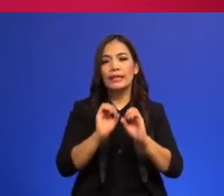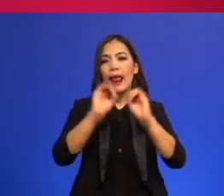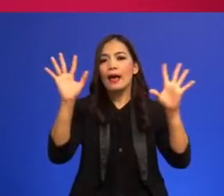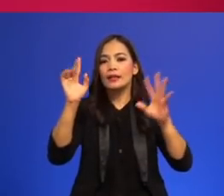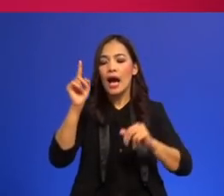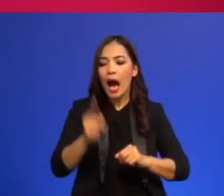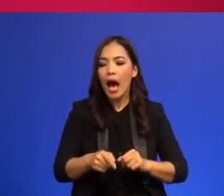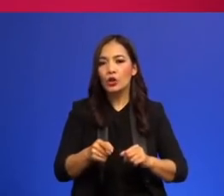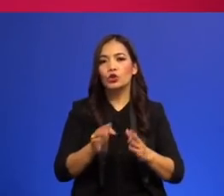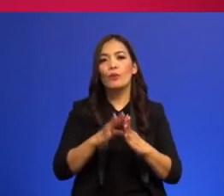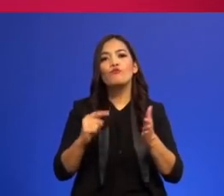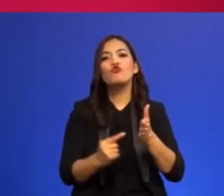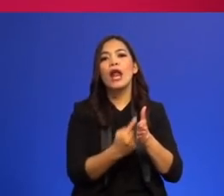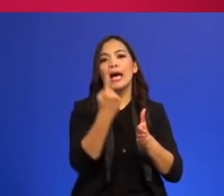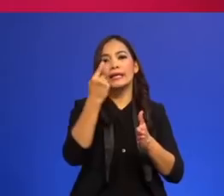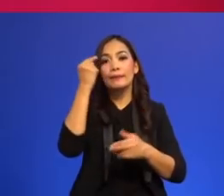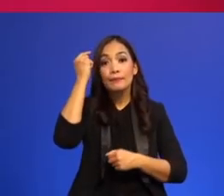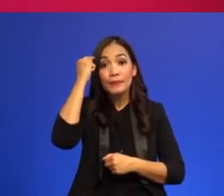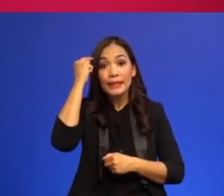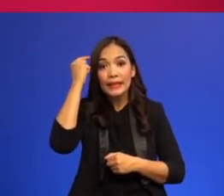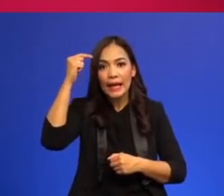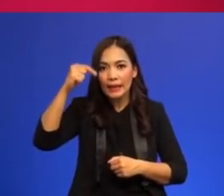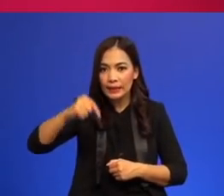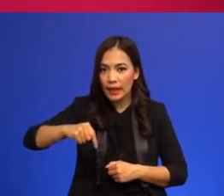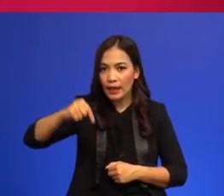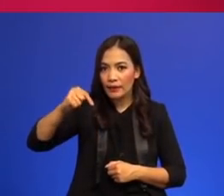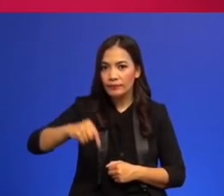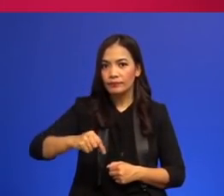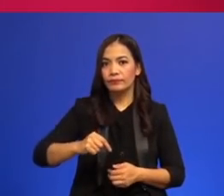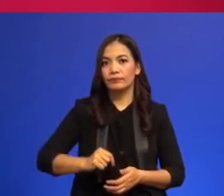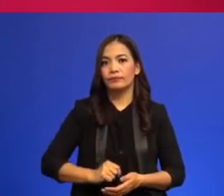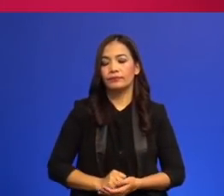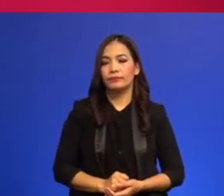Anak-anak harus mulai berpikir hal itu.